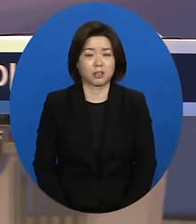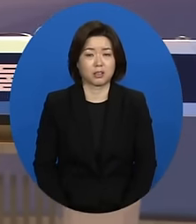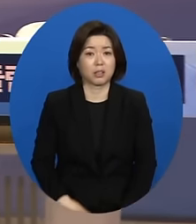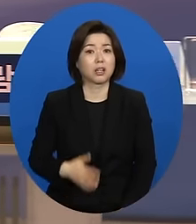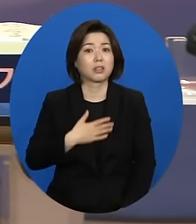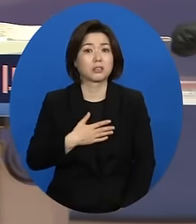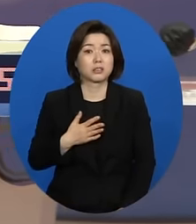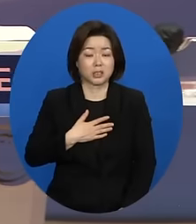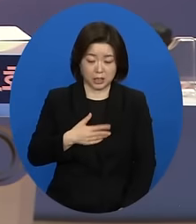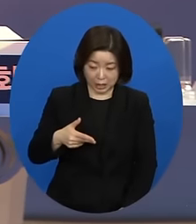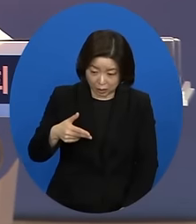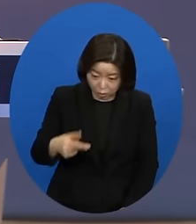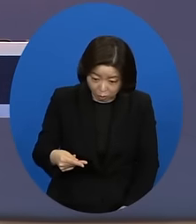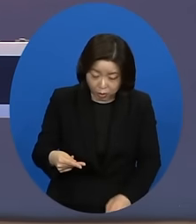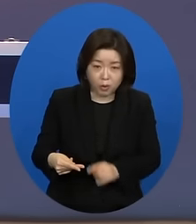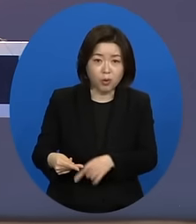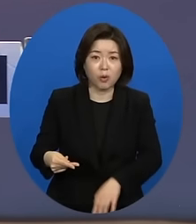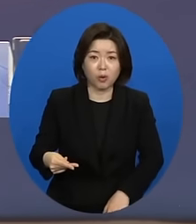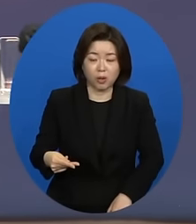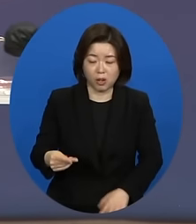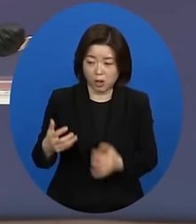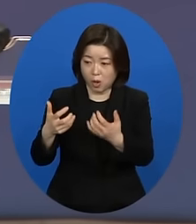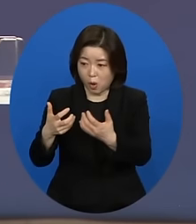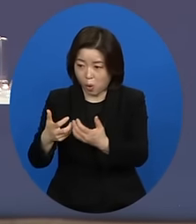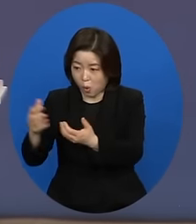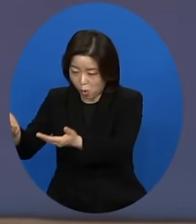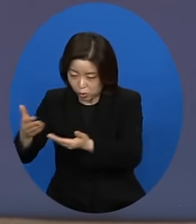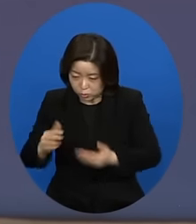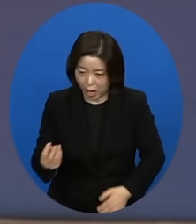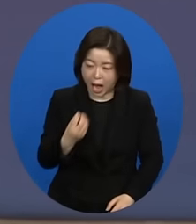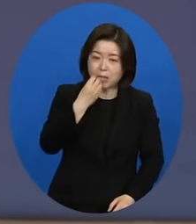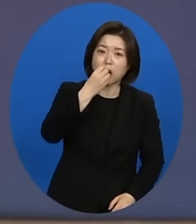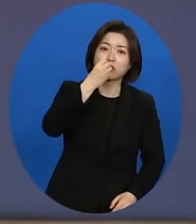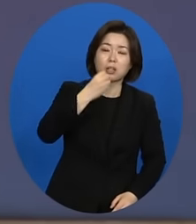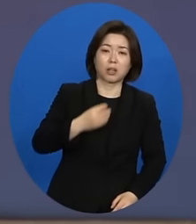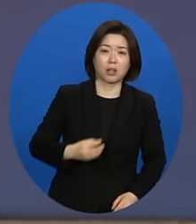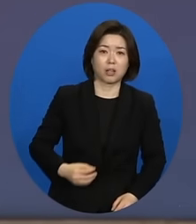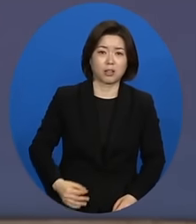내가 싸놓은 똥을 얼려서 갖다 주는 걸 먹어야 했고요.